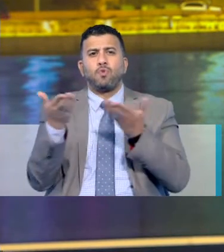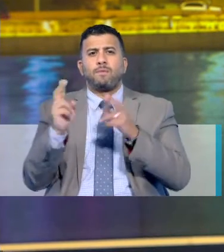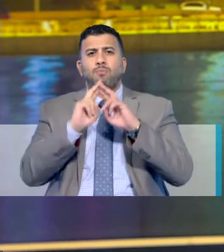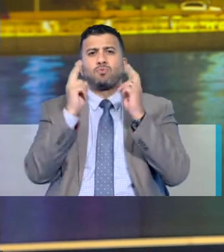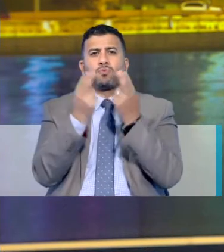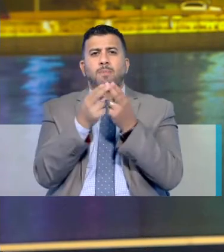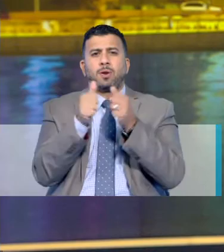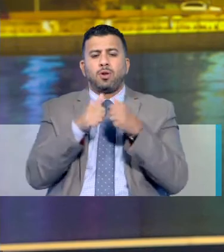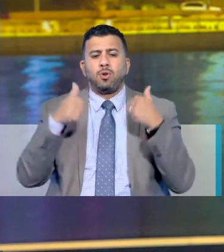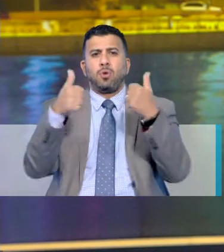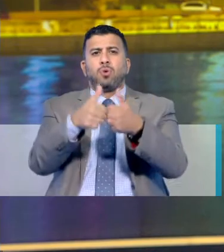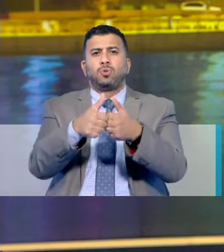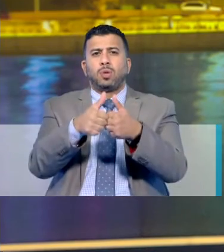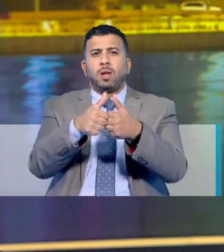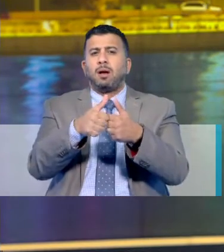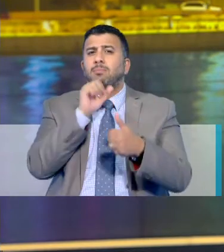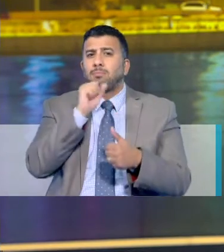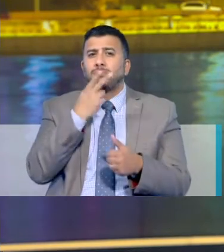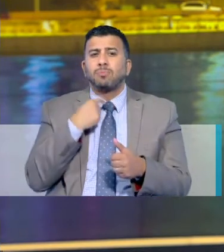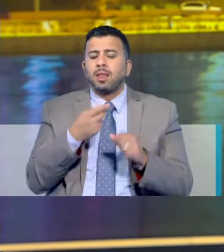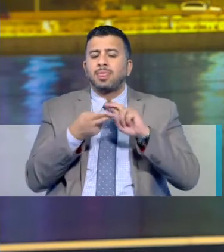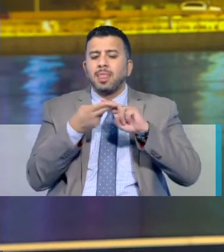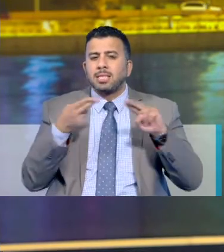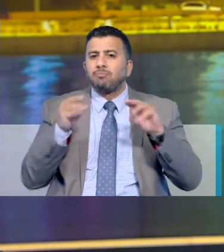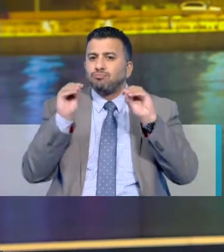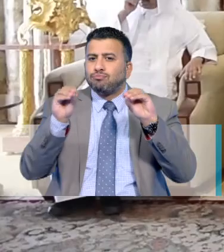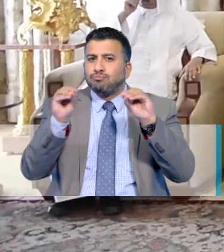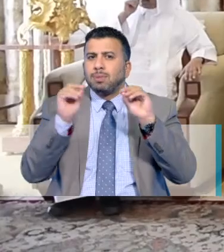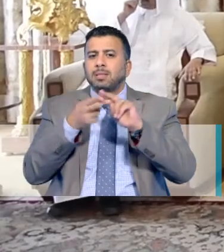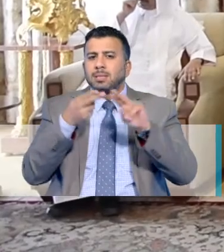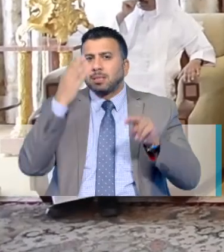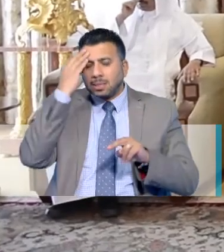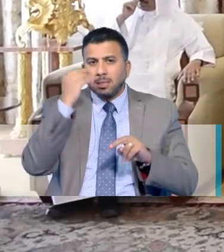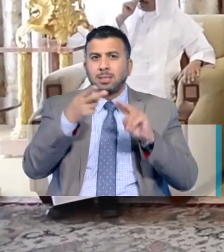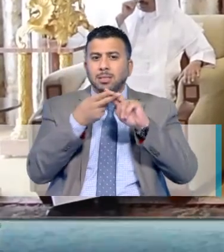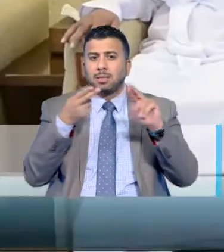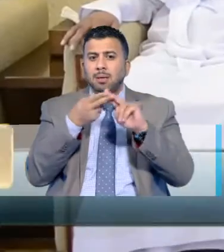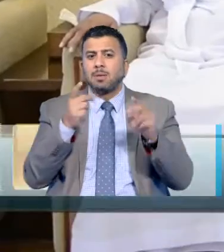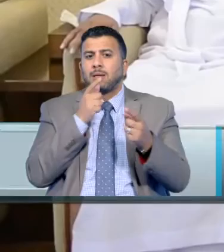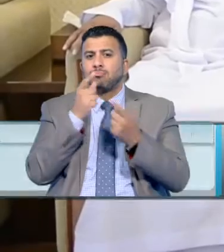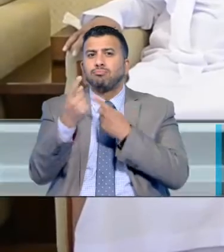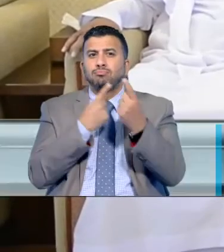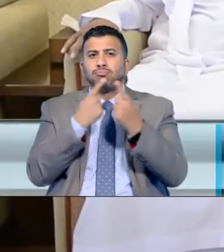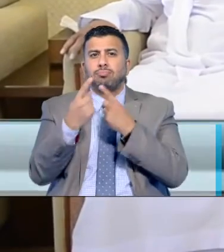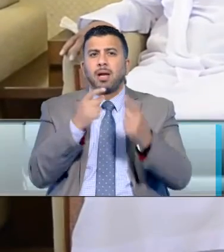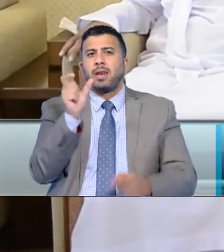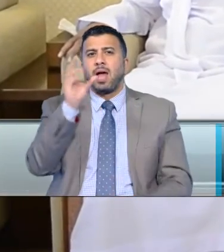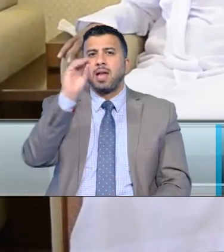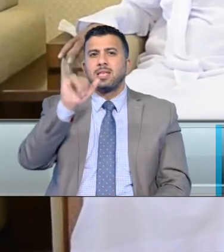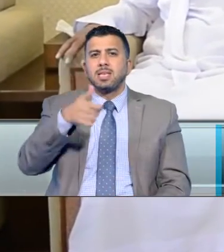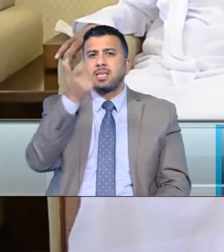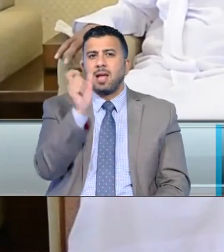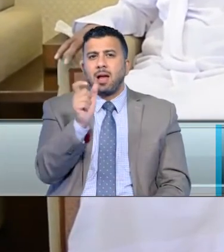ضيوف مؤتمر دور الأسرة في تعزيز قيم التسامح. وخلال اللقاء أكد معالي الشيخ نهيان بن مبارك